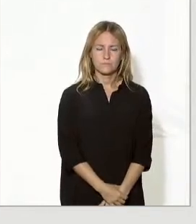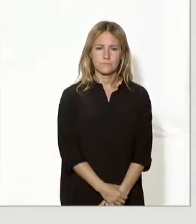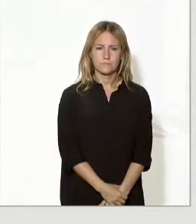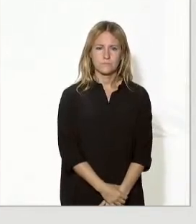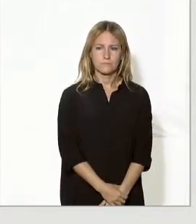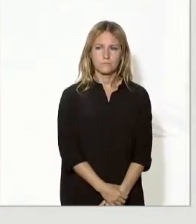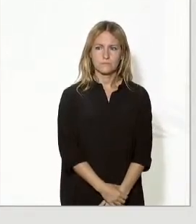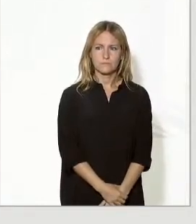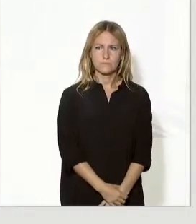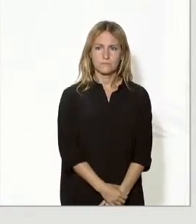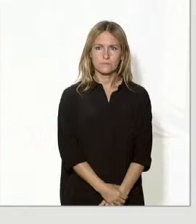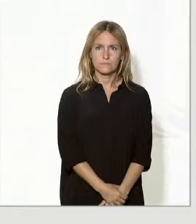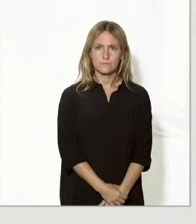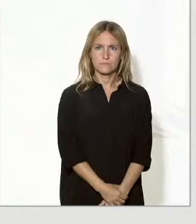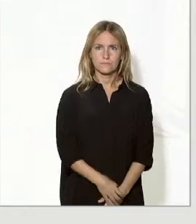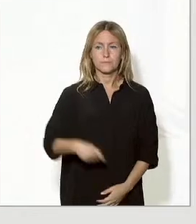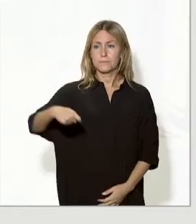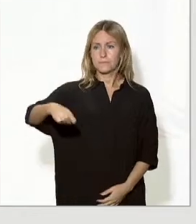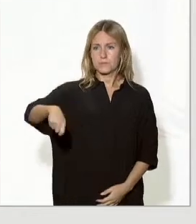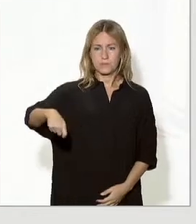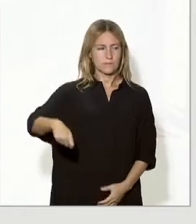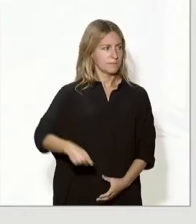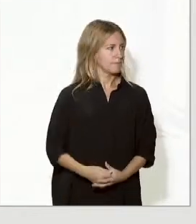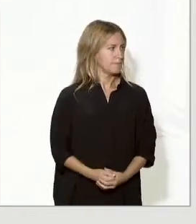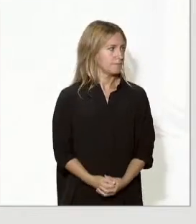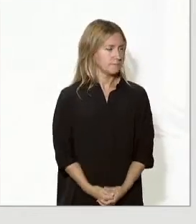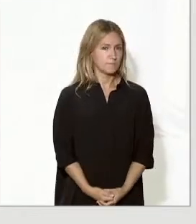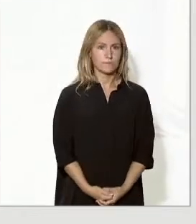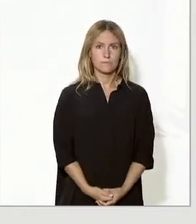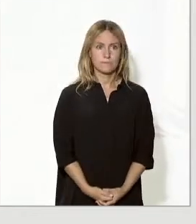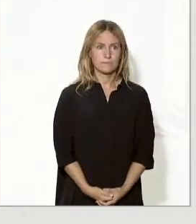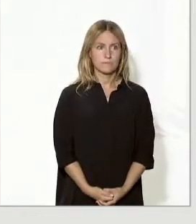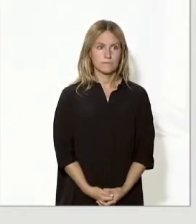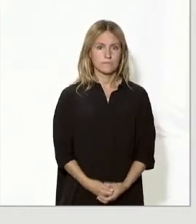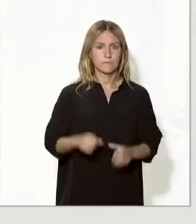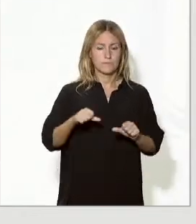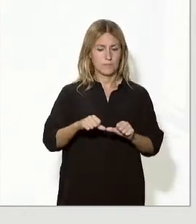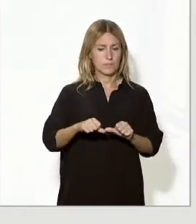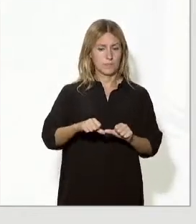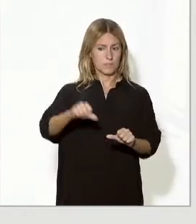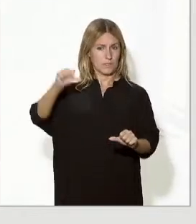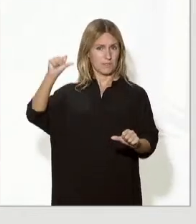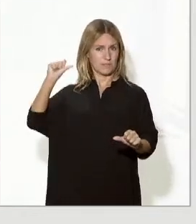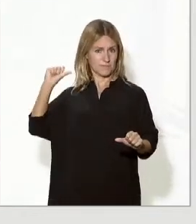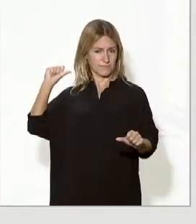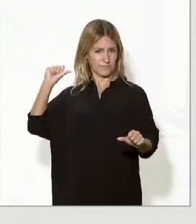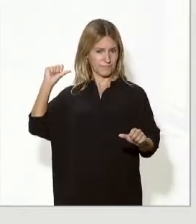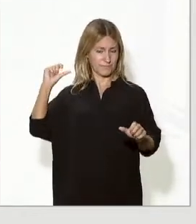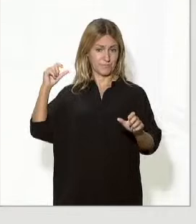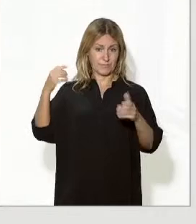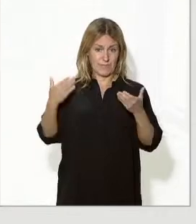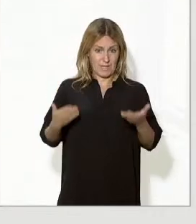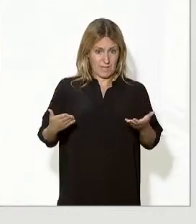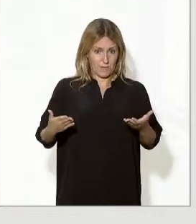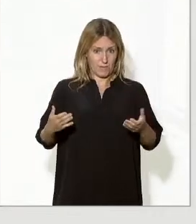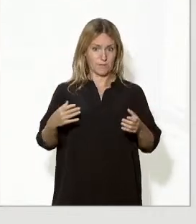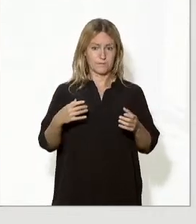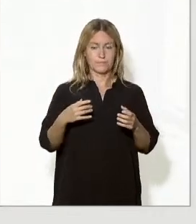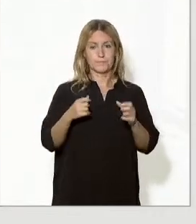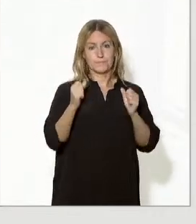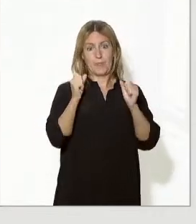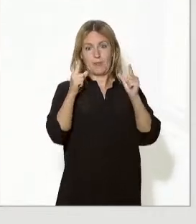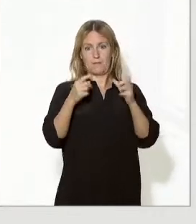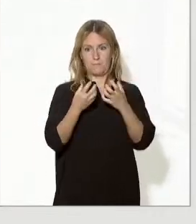President, vist en perspectiva el que ha passat, va ser una errada apostar per aquesta majoria